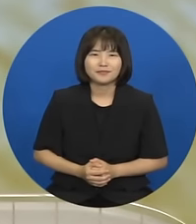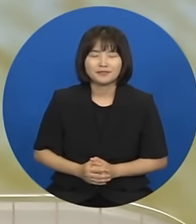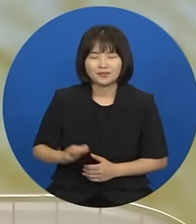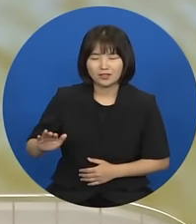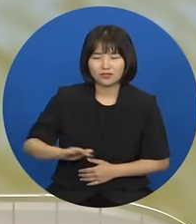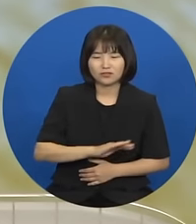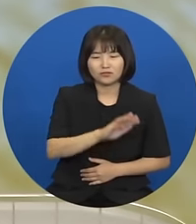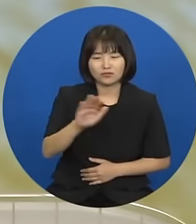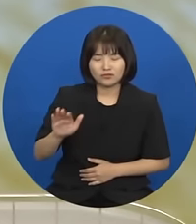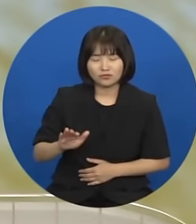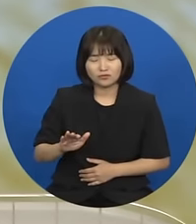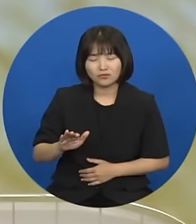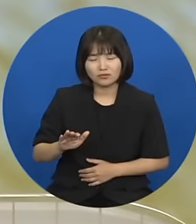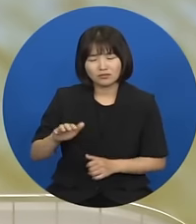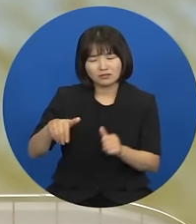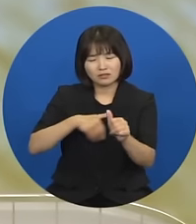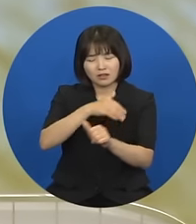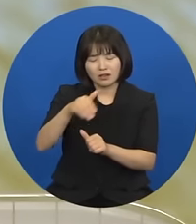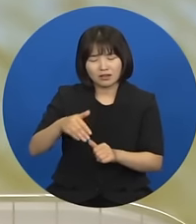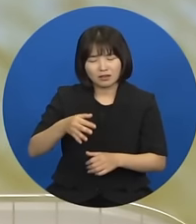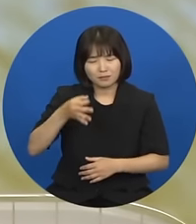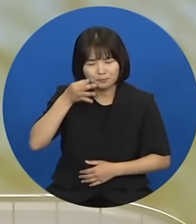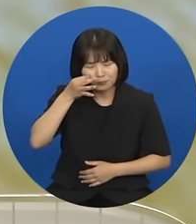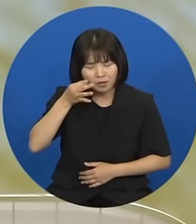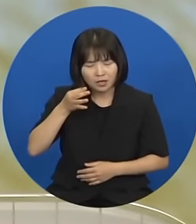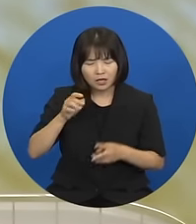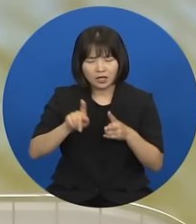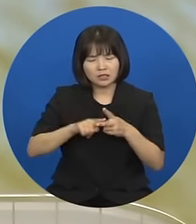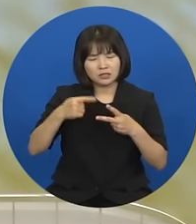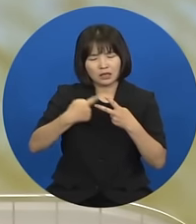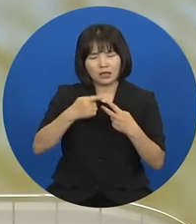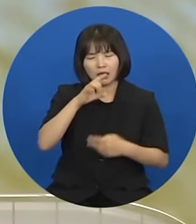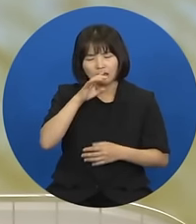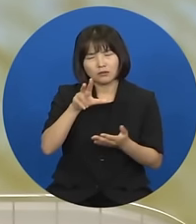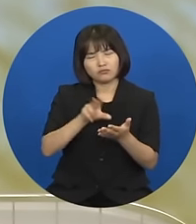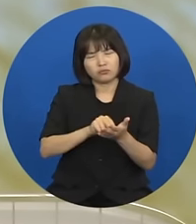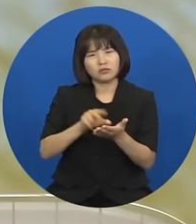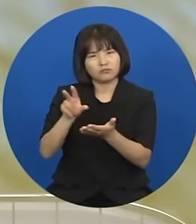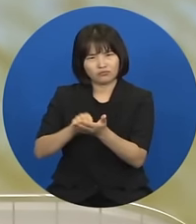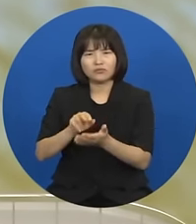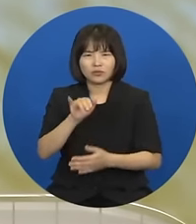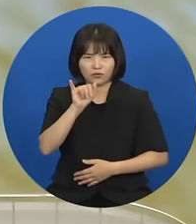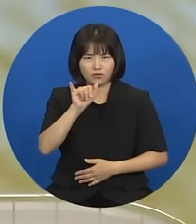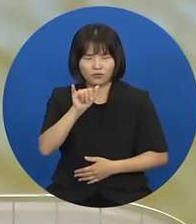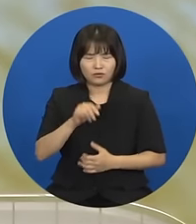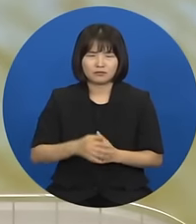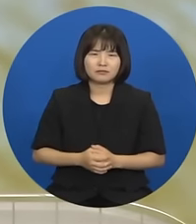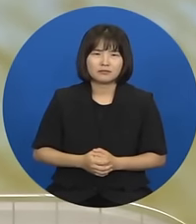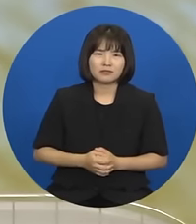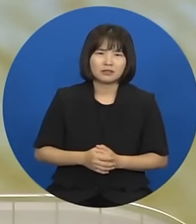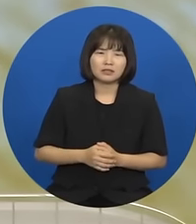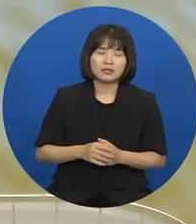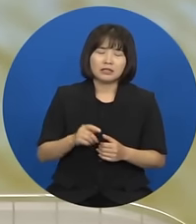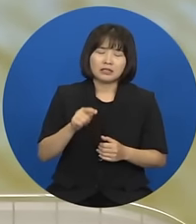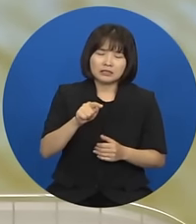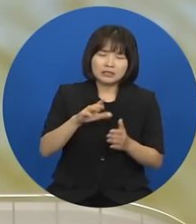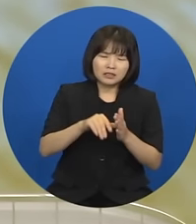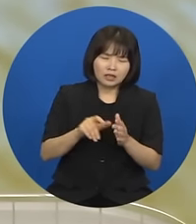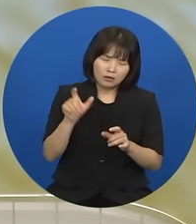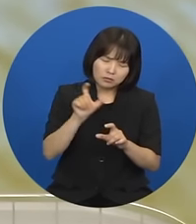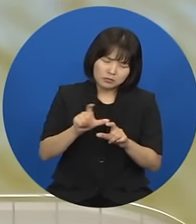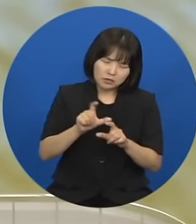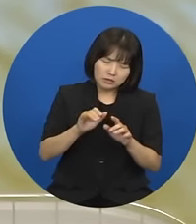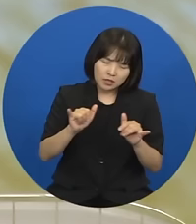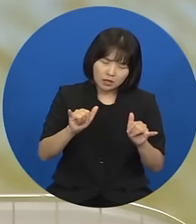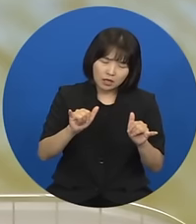보면 참 이해되지 않는 문제들이 있죠. 그 아픔 가운데 고민하는 분들에게 과연